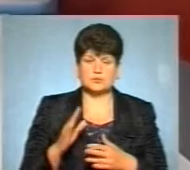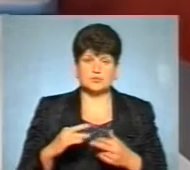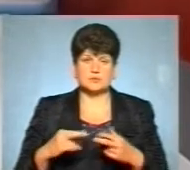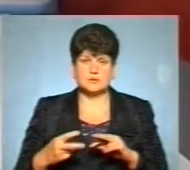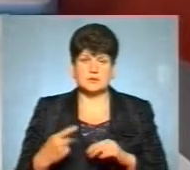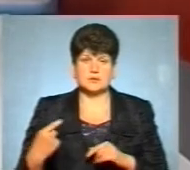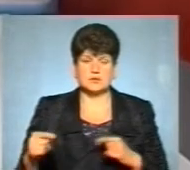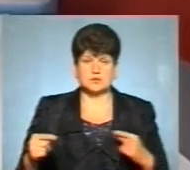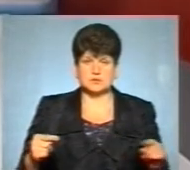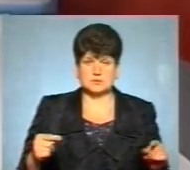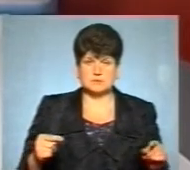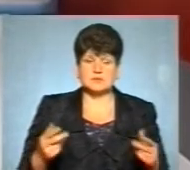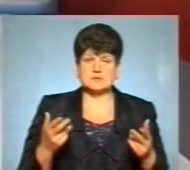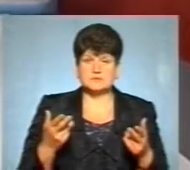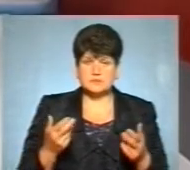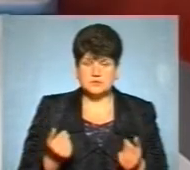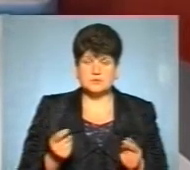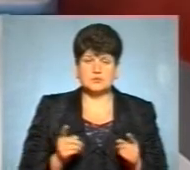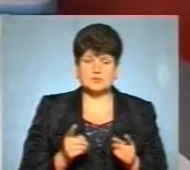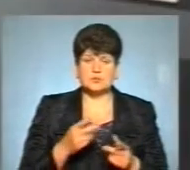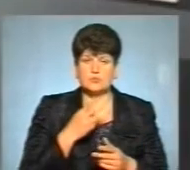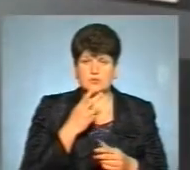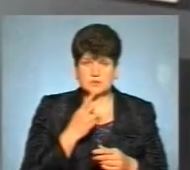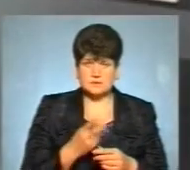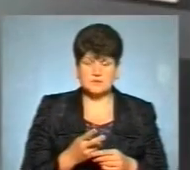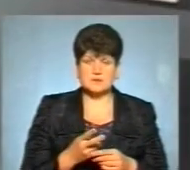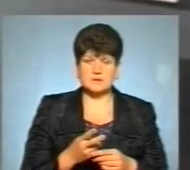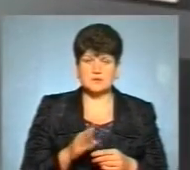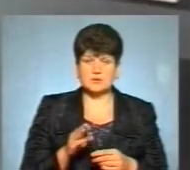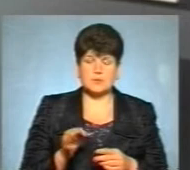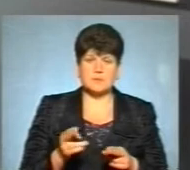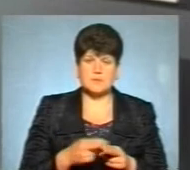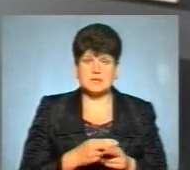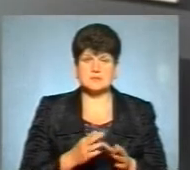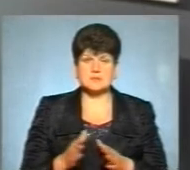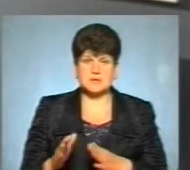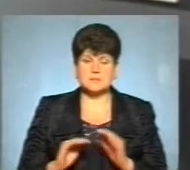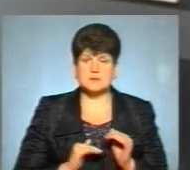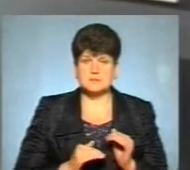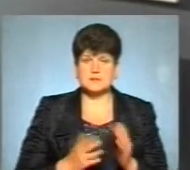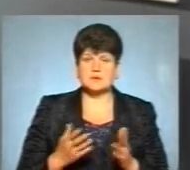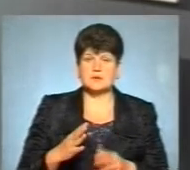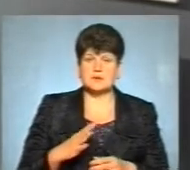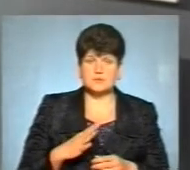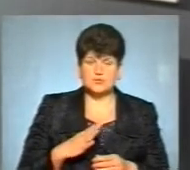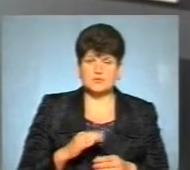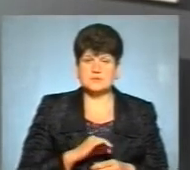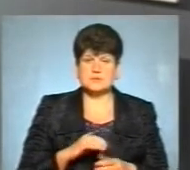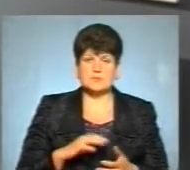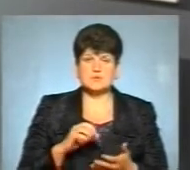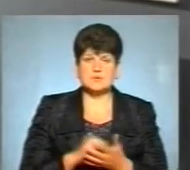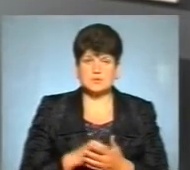іншими. Звичайно, що якщо подивитись, то безсистемний бізнес, який був як самозайняті